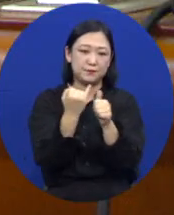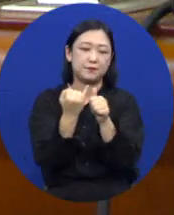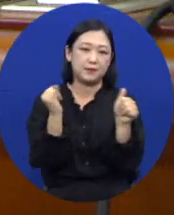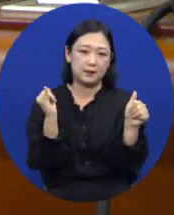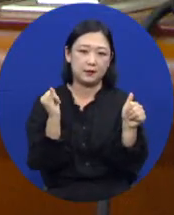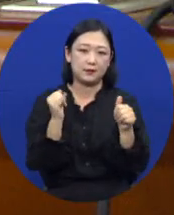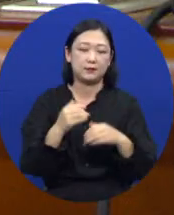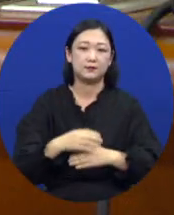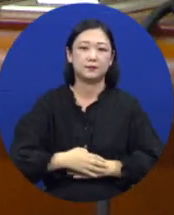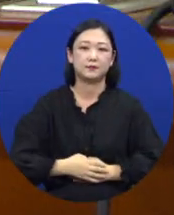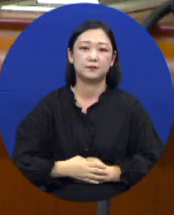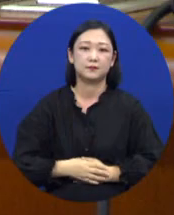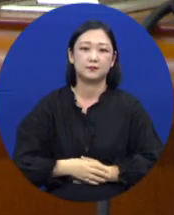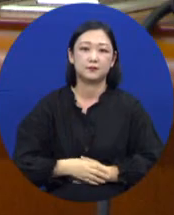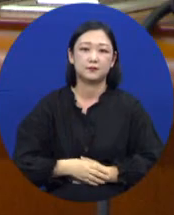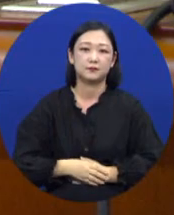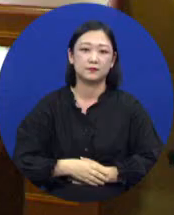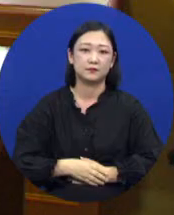알려졌습니다